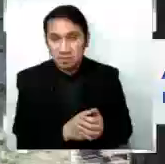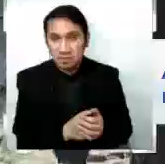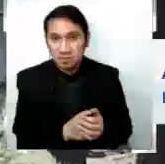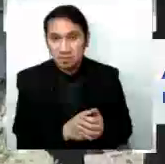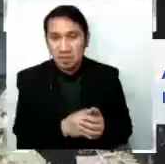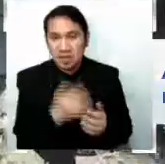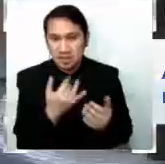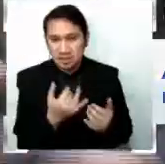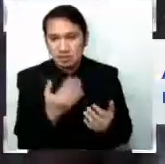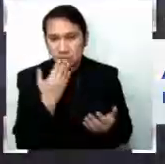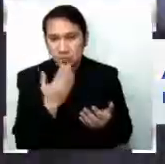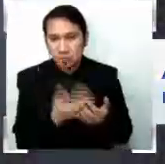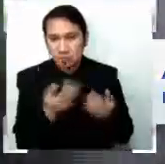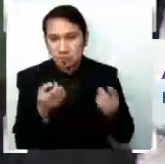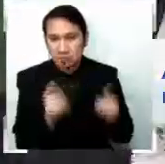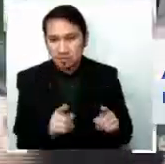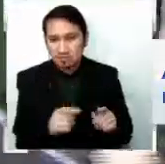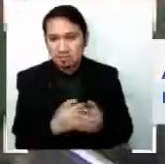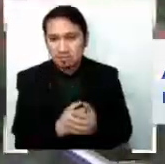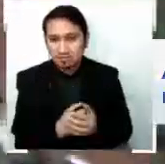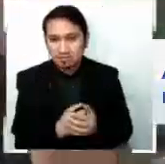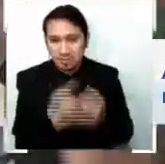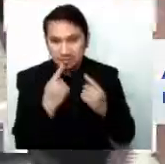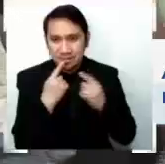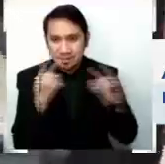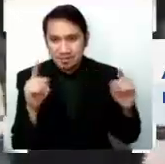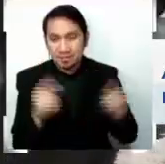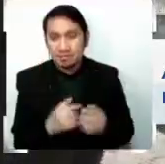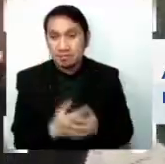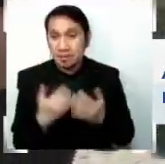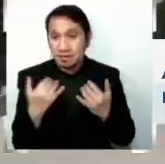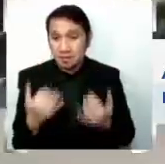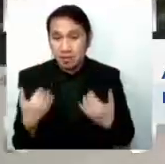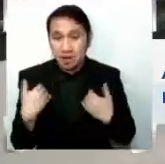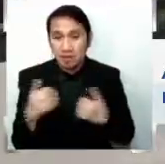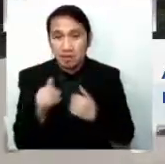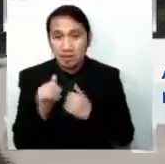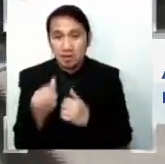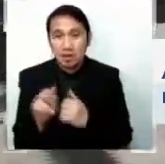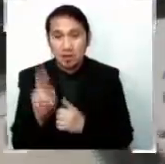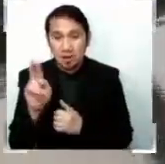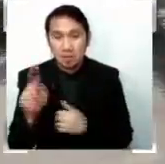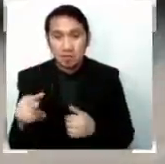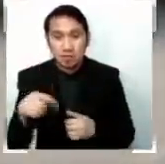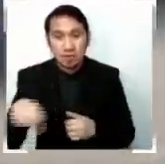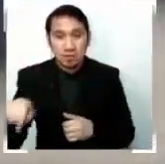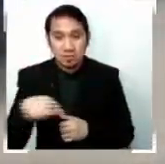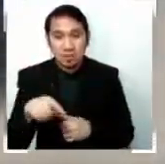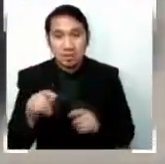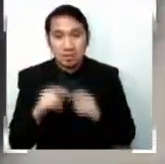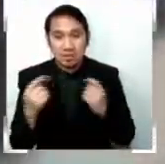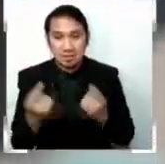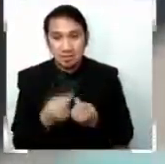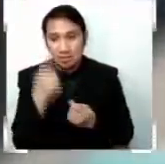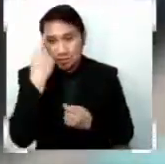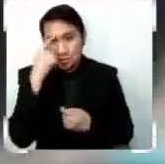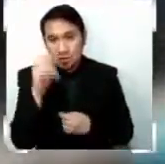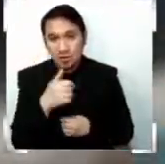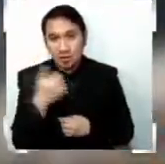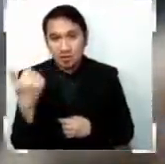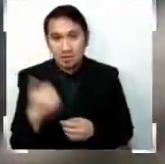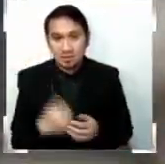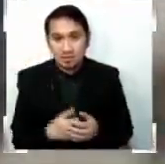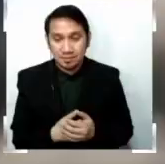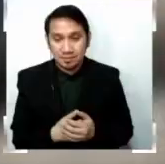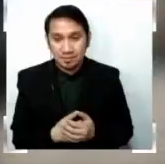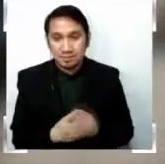nangyari. Kasalukuyan nagsasagawa ng follow-up operation ng mga tauhan ng PDEA at PNP para sa iba pang kasamahan ng grupo. Ako si John Consulta, ang